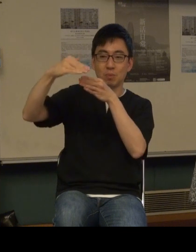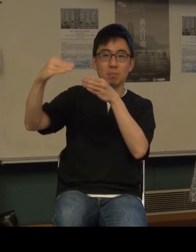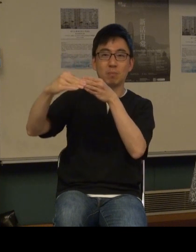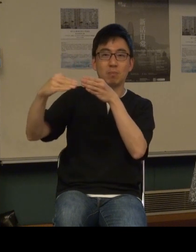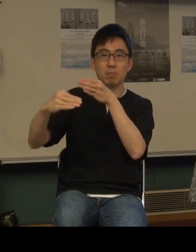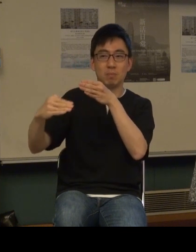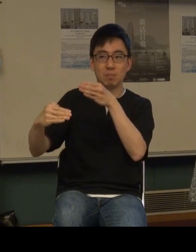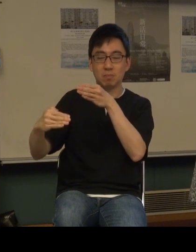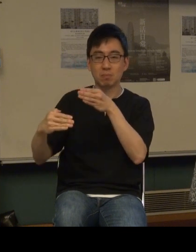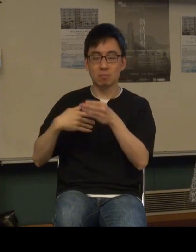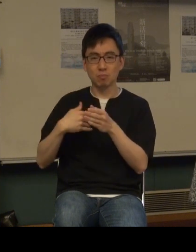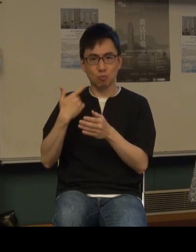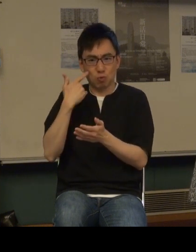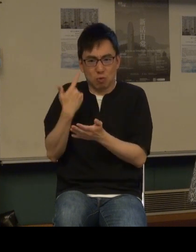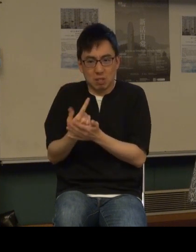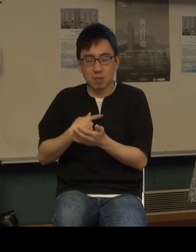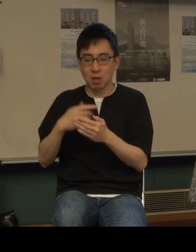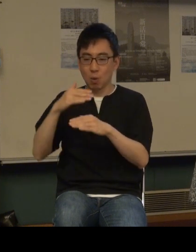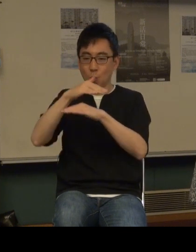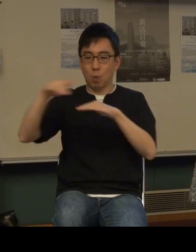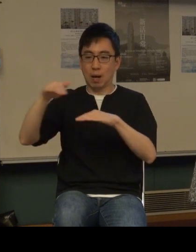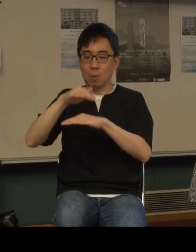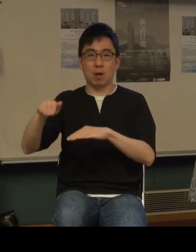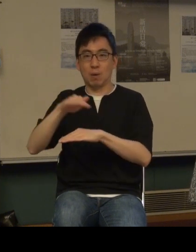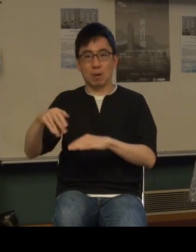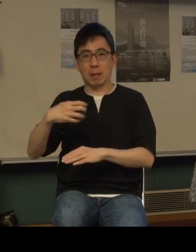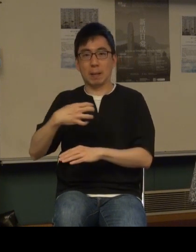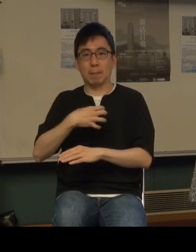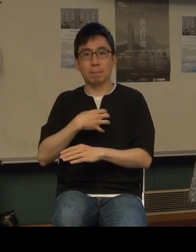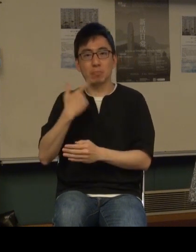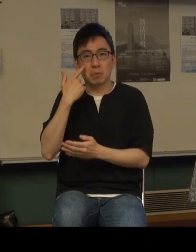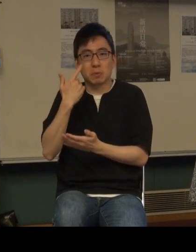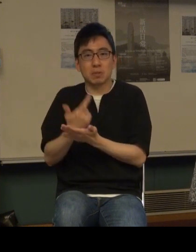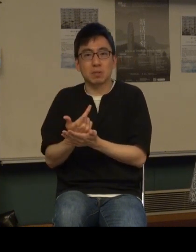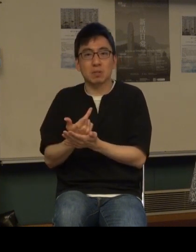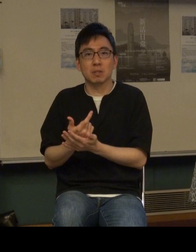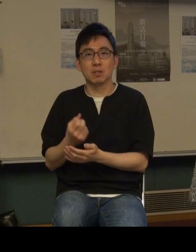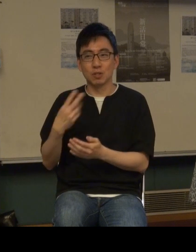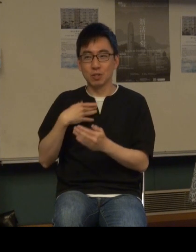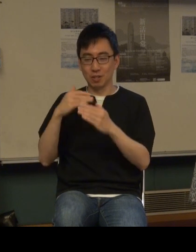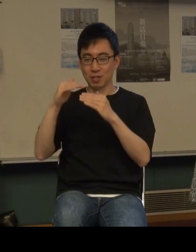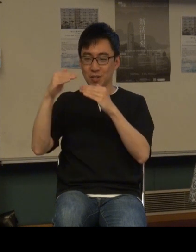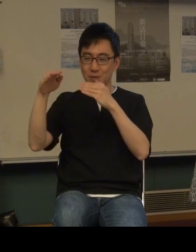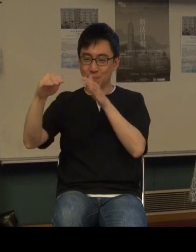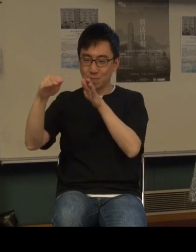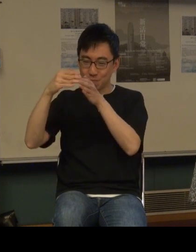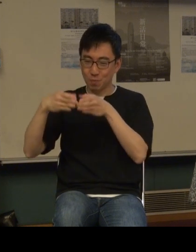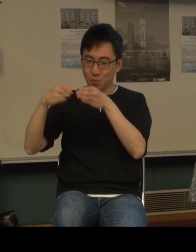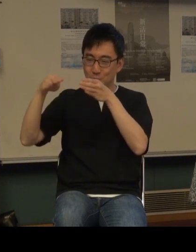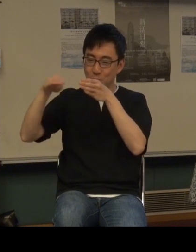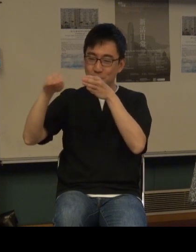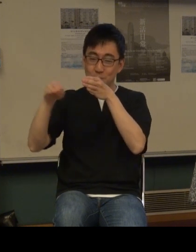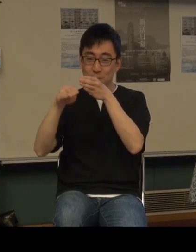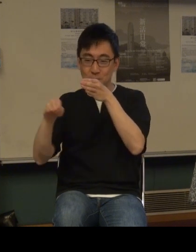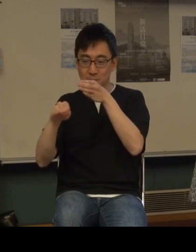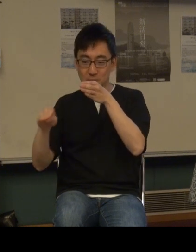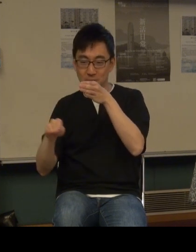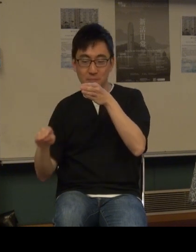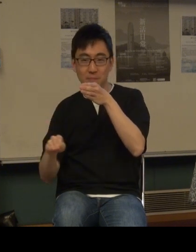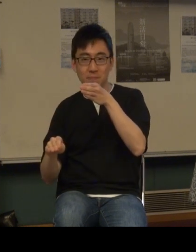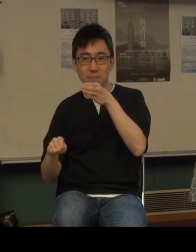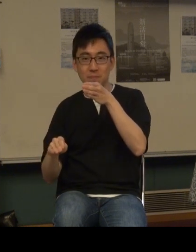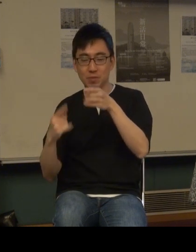它那個橫向的感覺的，橫線橫向的感覺，又因為這些簾縫這些遮陽板都是跟回